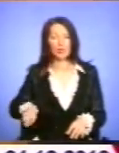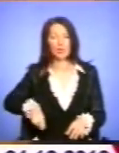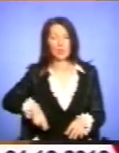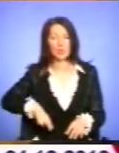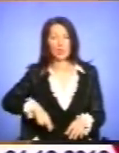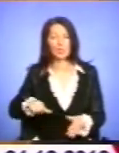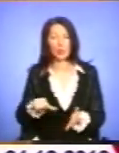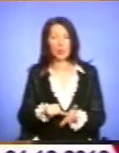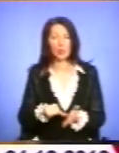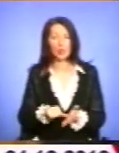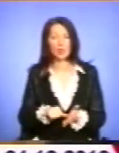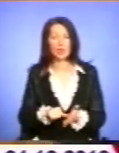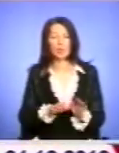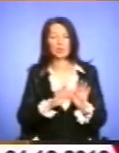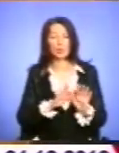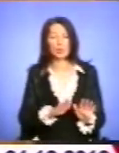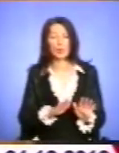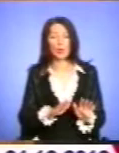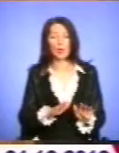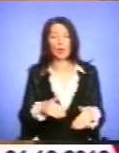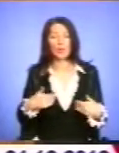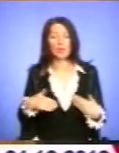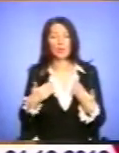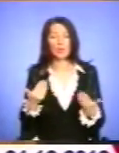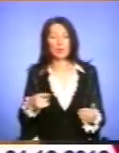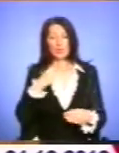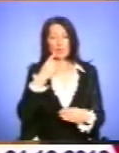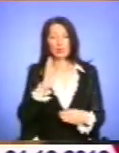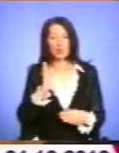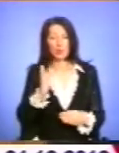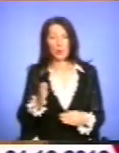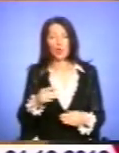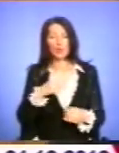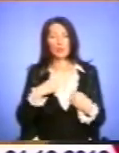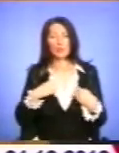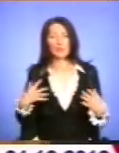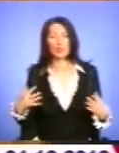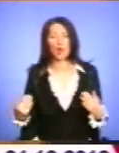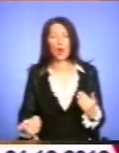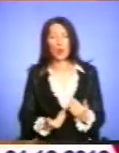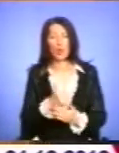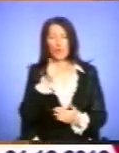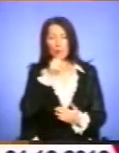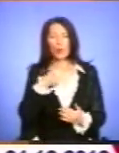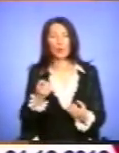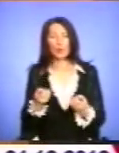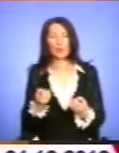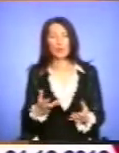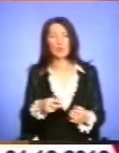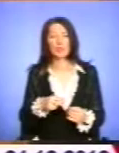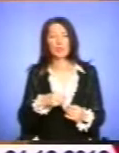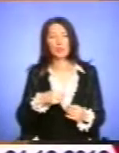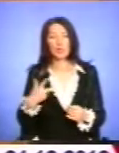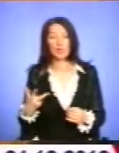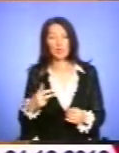присутні, заступники. Привітати вас з наступаючими святами і Новим роком, звичайно, 13-м